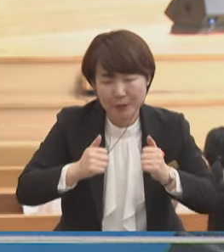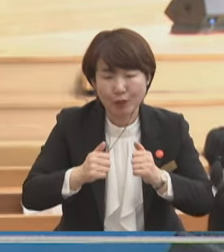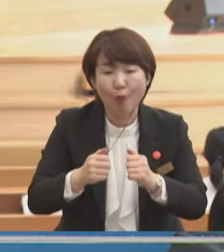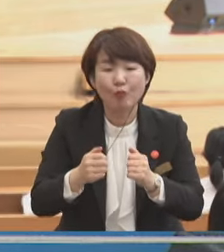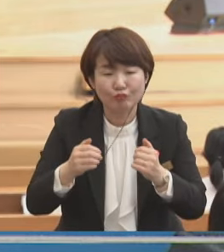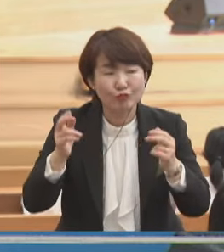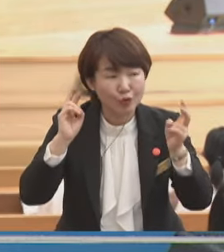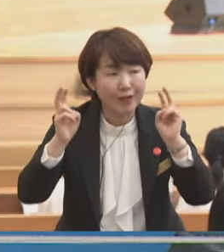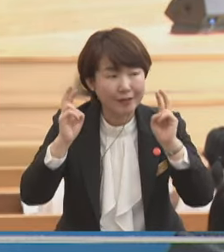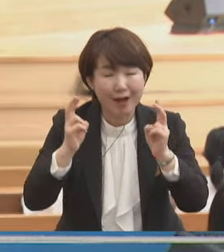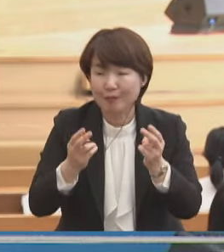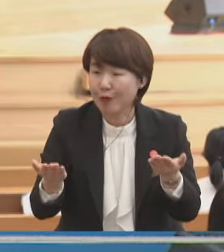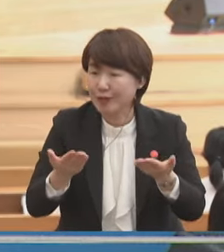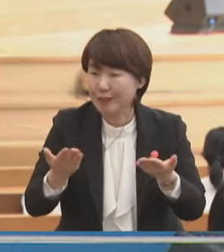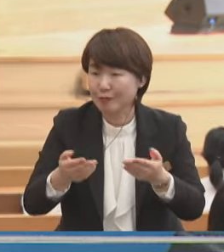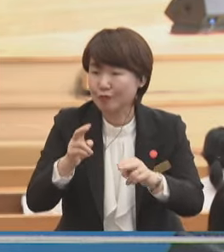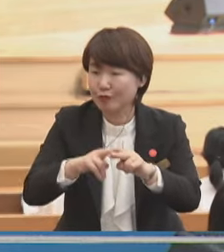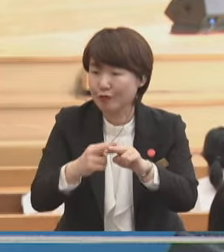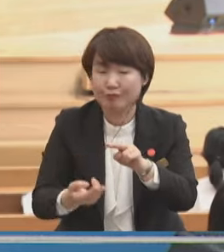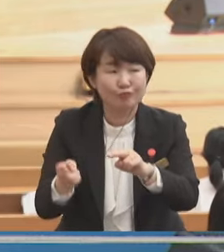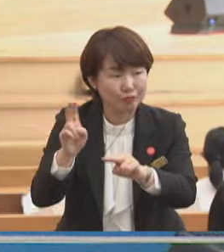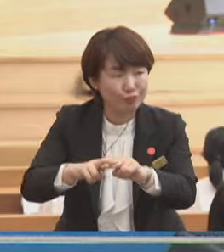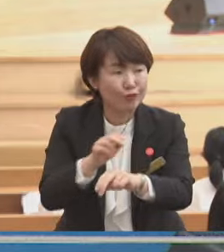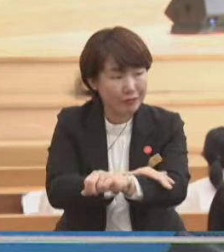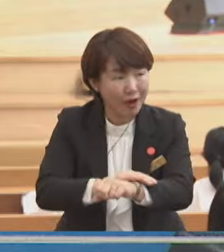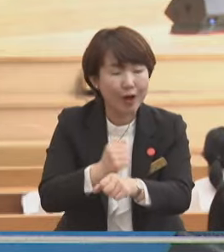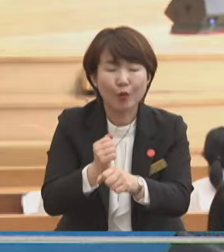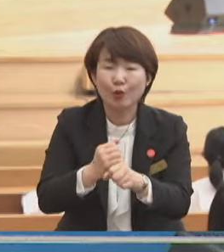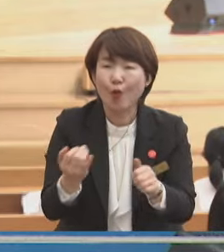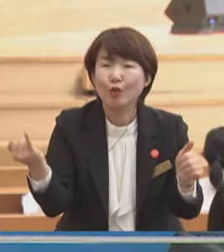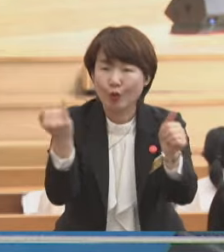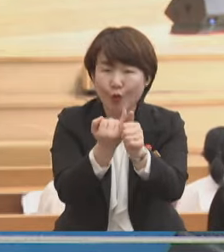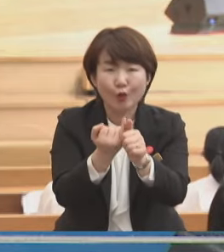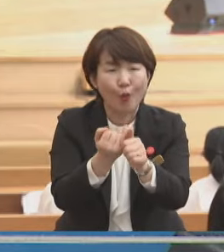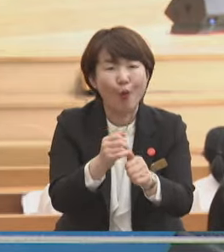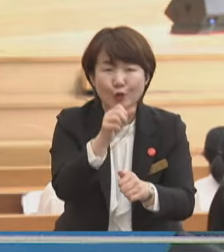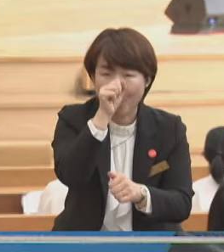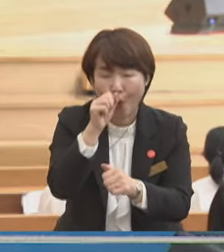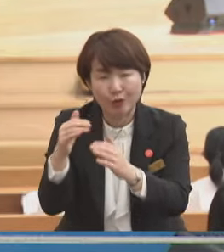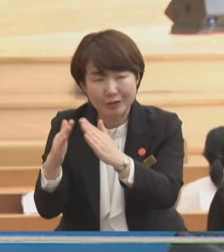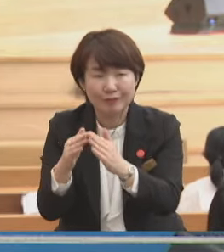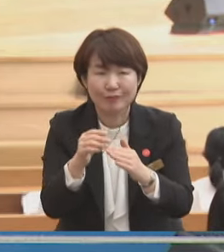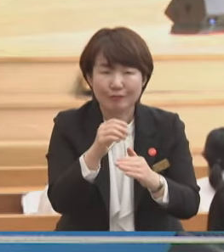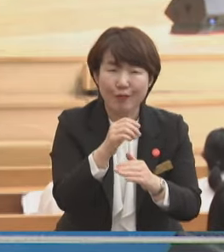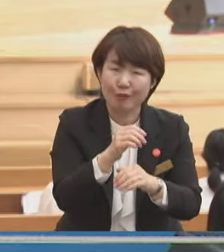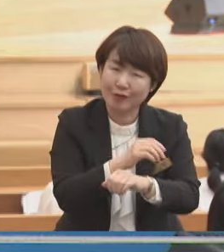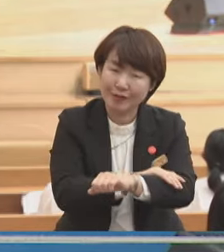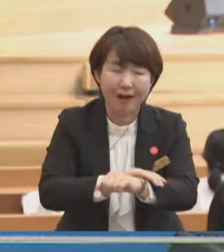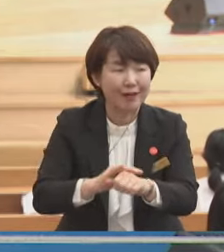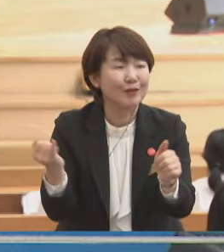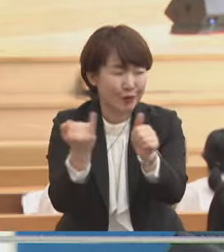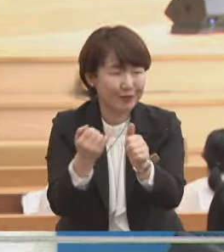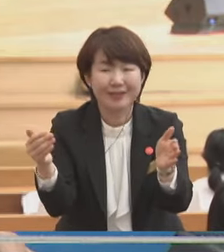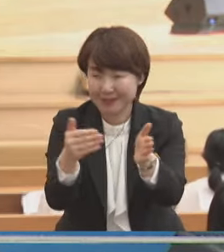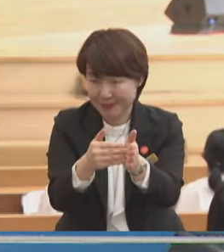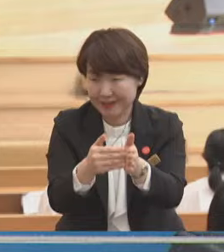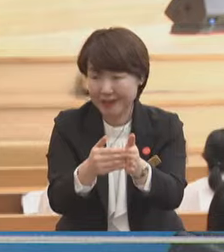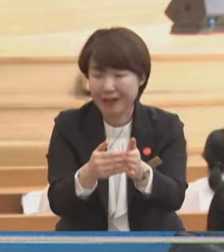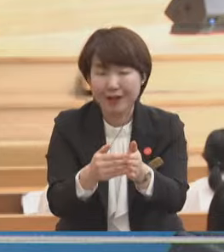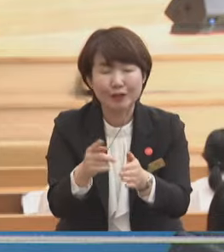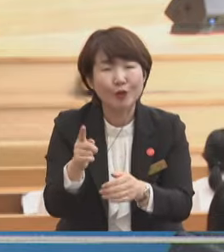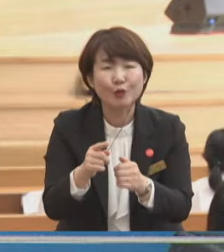뭐 잘 됐어요 그러다 보니까 시 장가도 좋은 집안과 이렇게 하게 됐어요 그리고